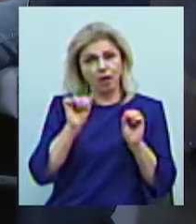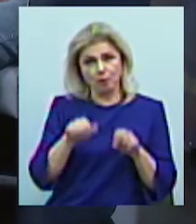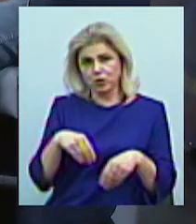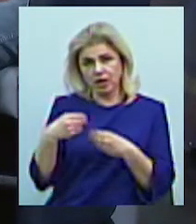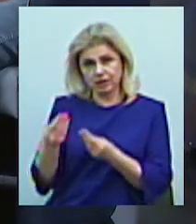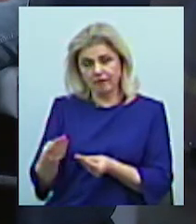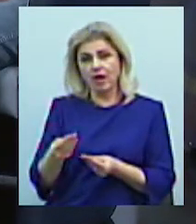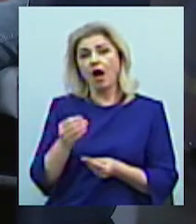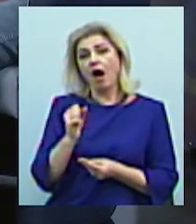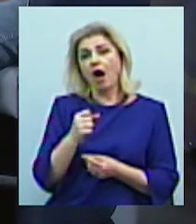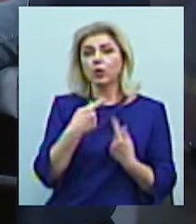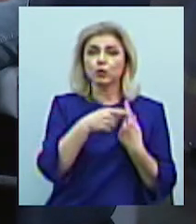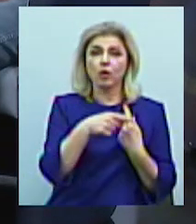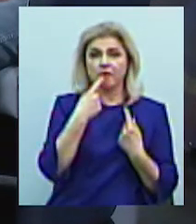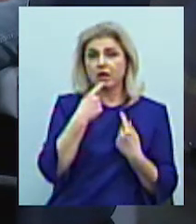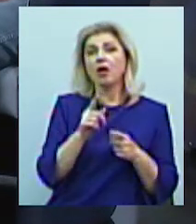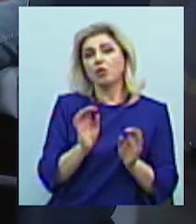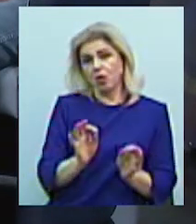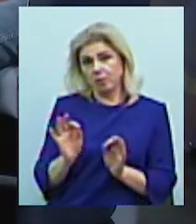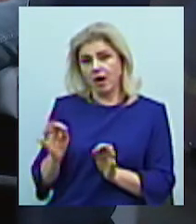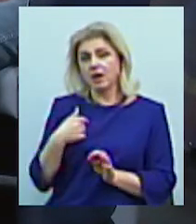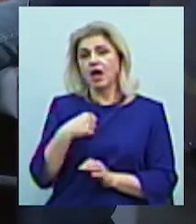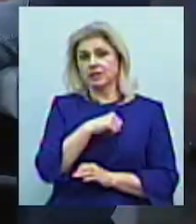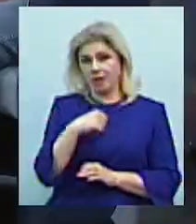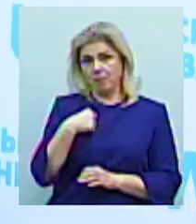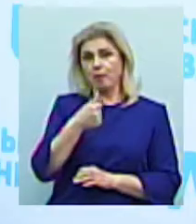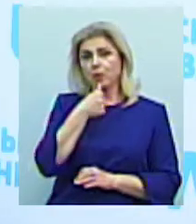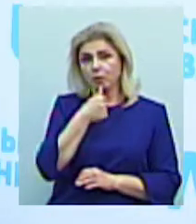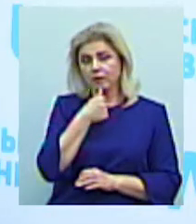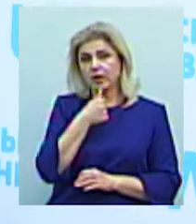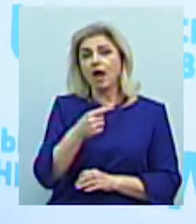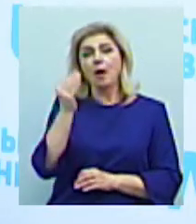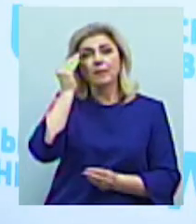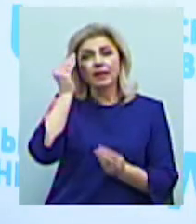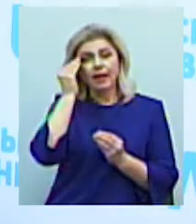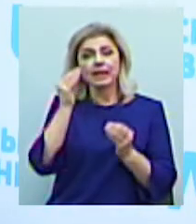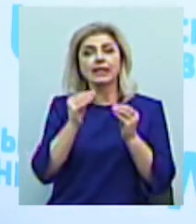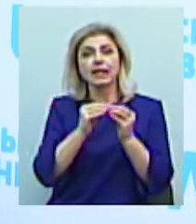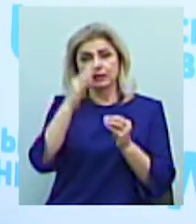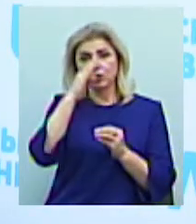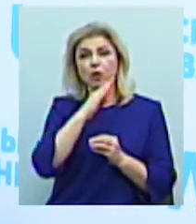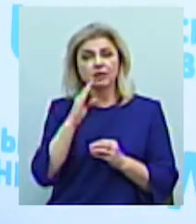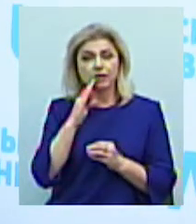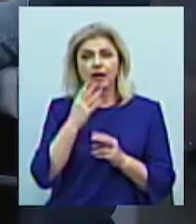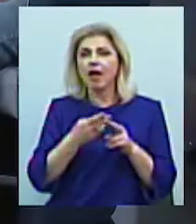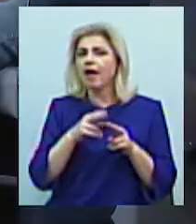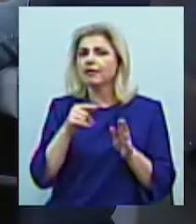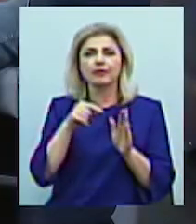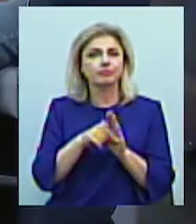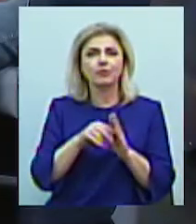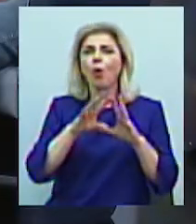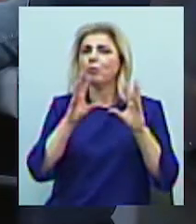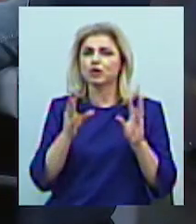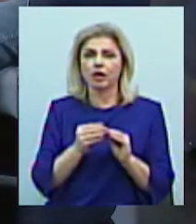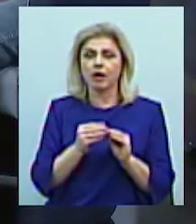будет. Другая говорит, да вроде нормально, я сама пробовала. То есть мнение там даже 10 родителей, оно не выражает общее. Потому что у нас, вот,